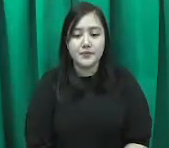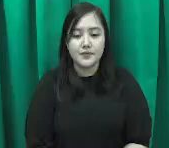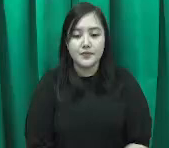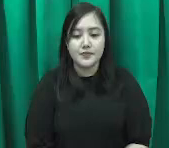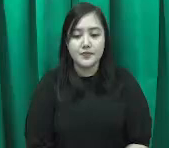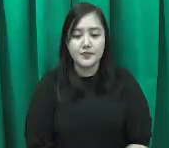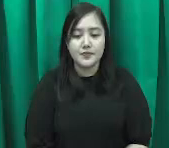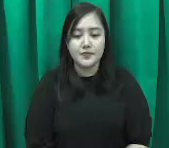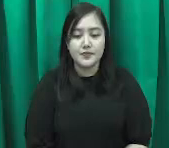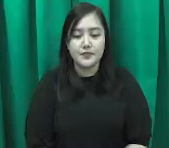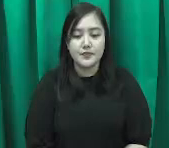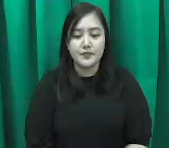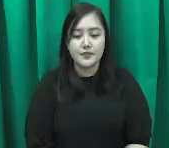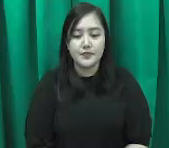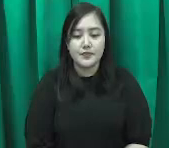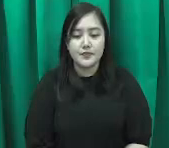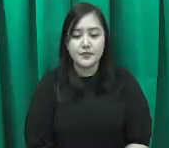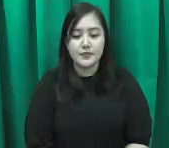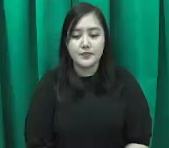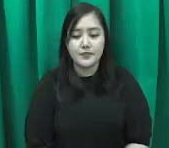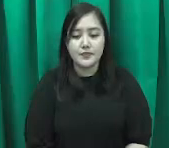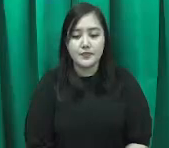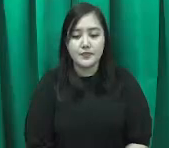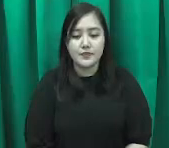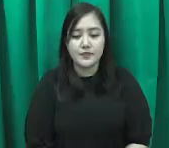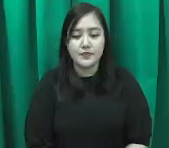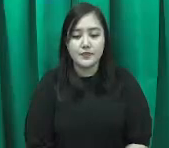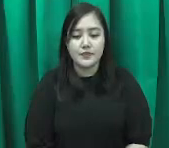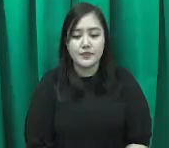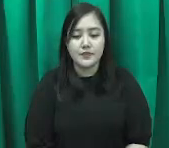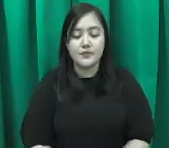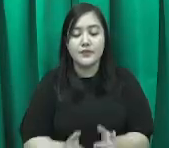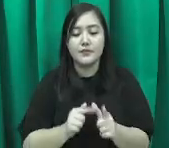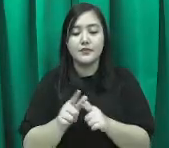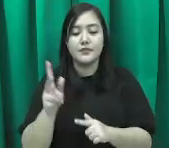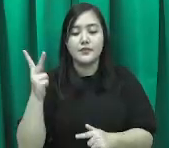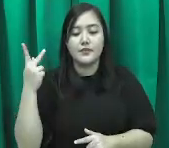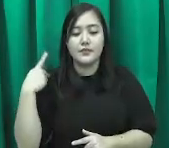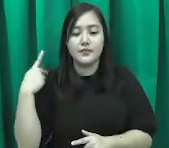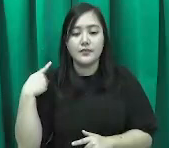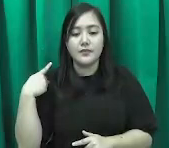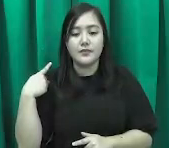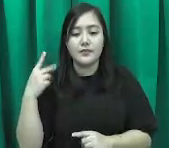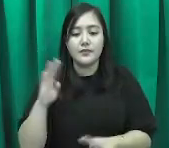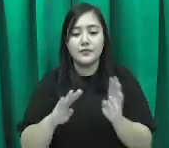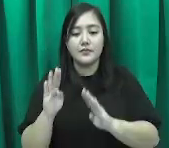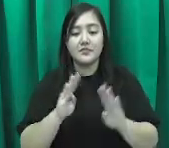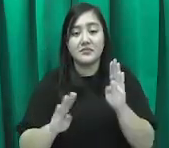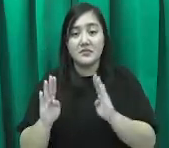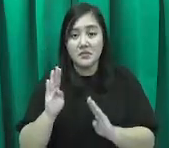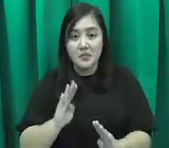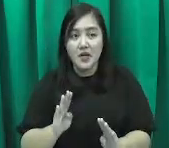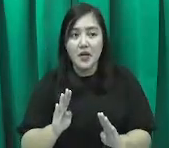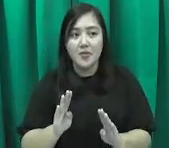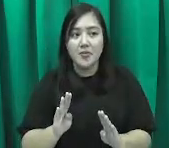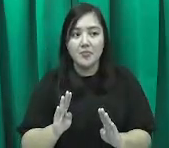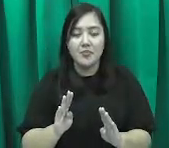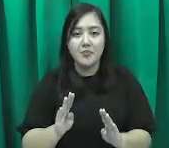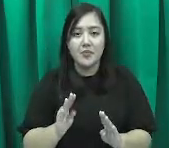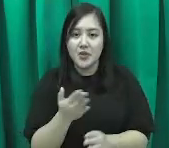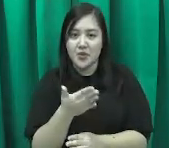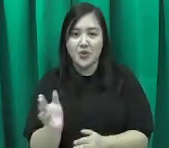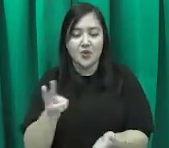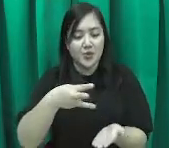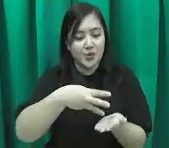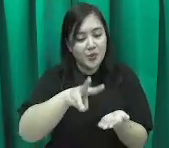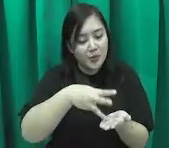Yes. So, magkakaroon ng problema, yung time, time delay, maraming mangyayari sa buhay. Yes. Sinayang mo yung oras mo. Oh,